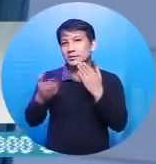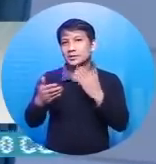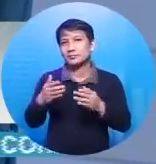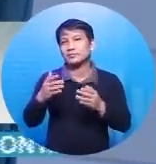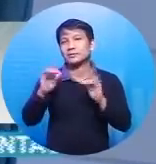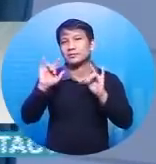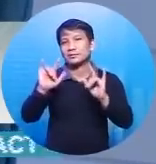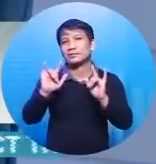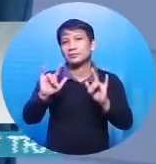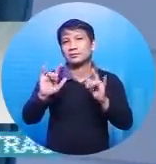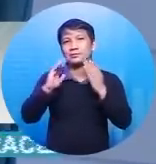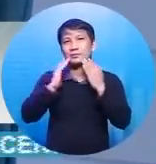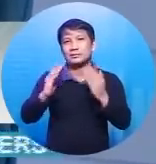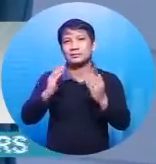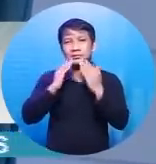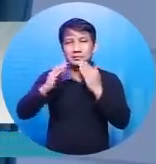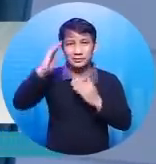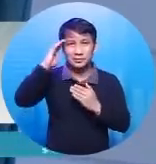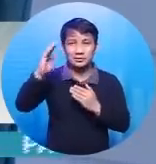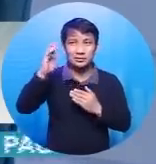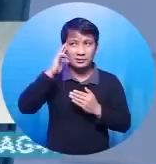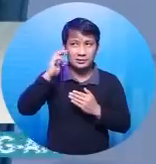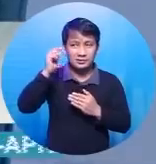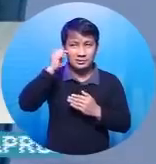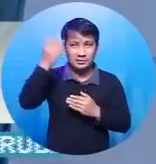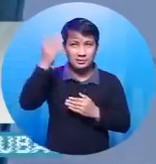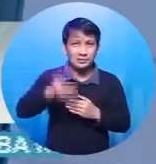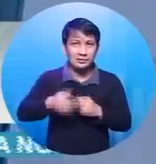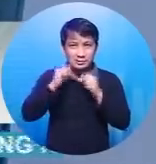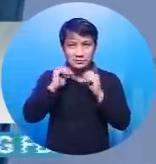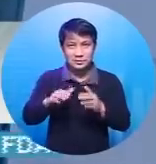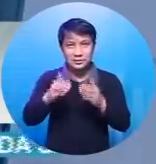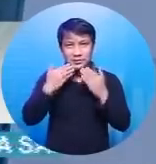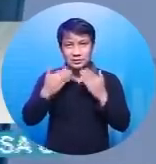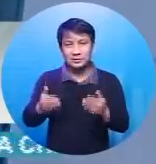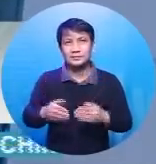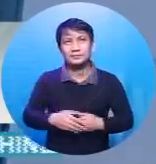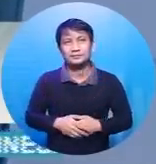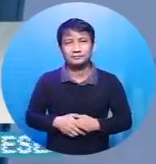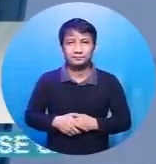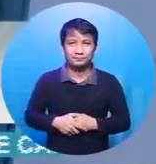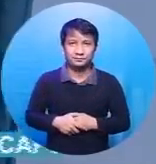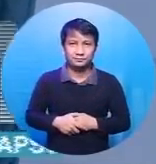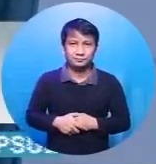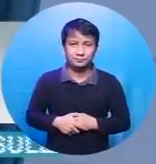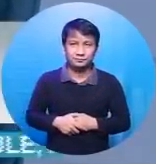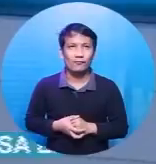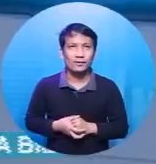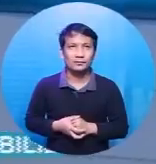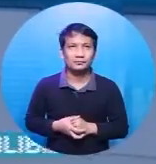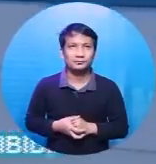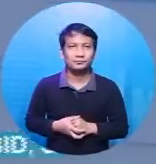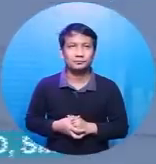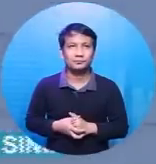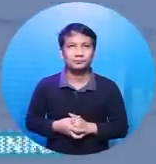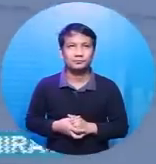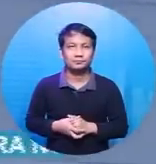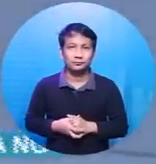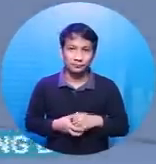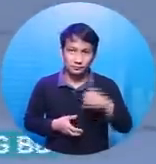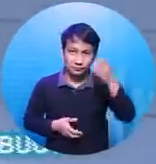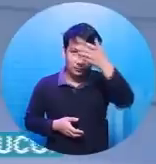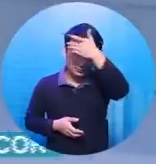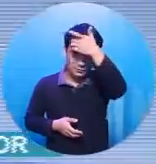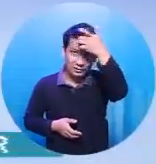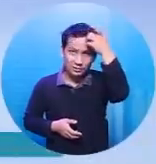God bless. Salamat po. Salamat po, Drew Rafi. Thank you po. God bless po. Yes, ma'am. Anytime. Basta kayo. Okay. Ayan. Nasaan sa ating Mr.